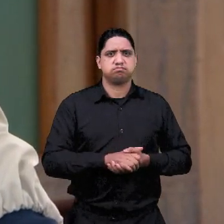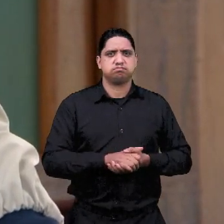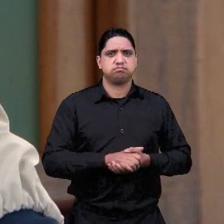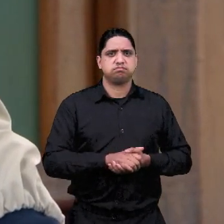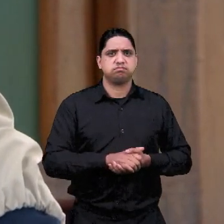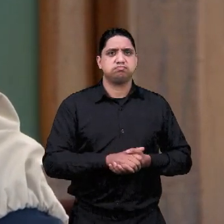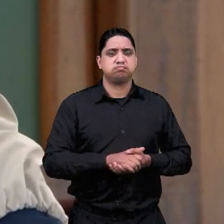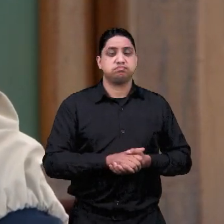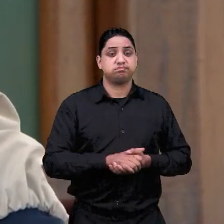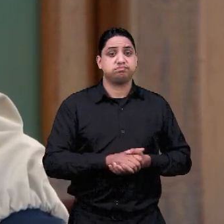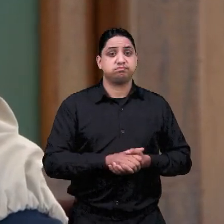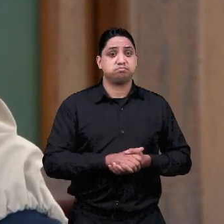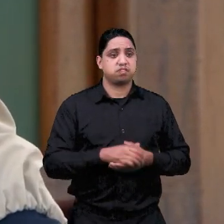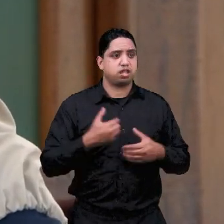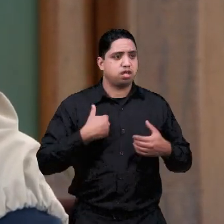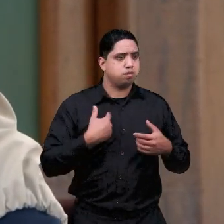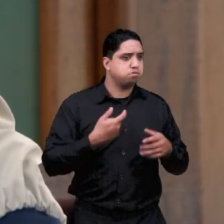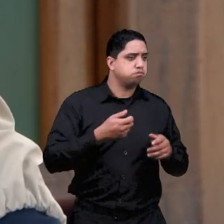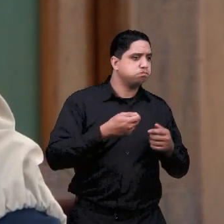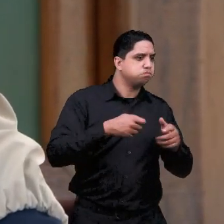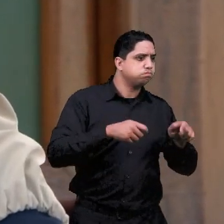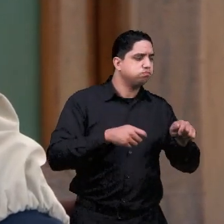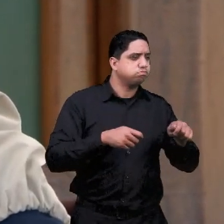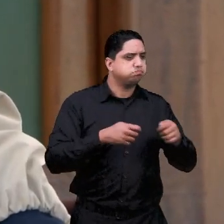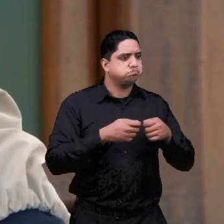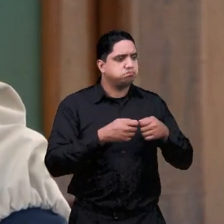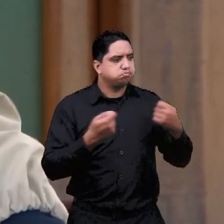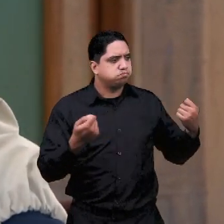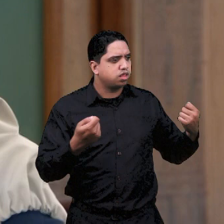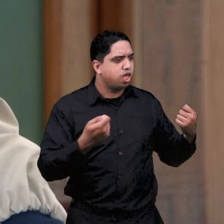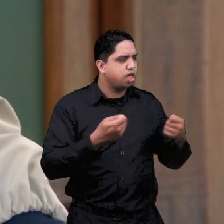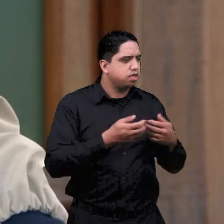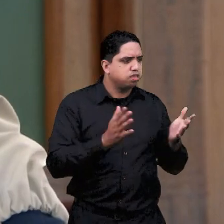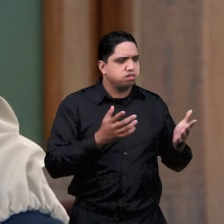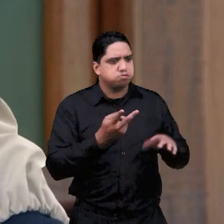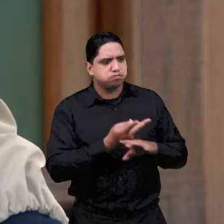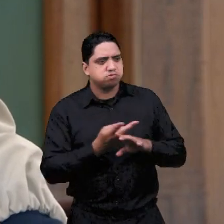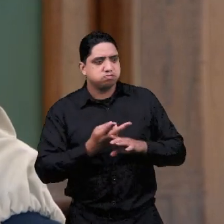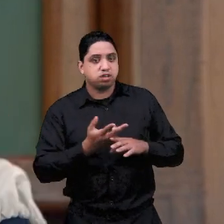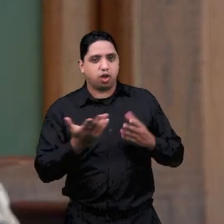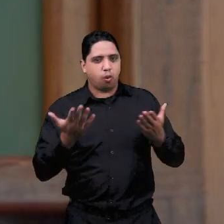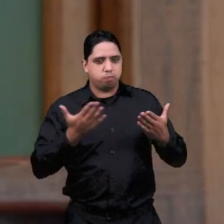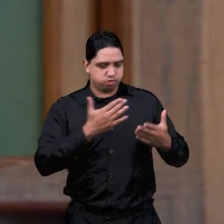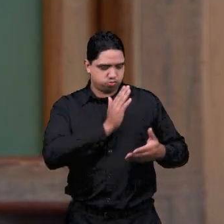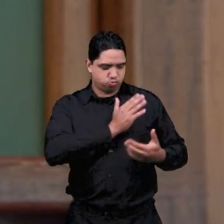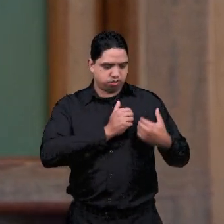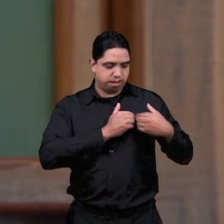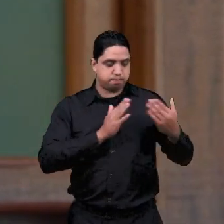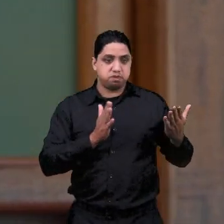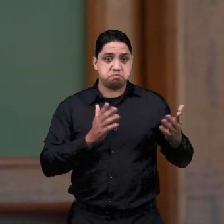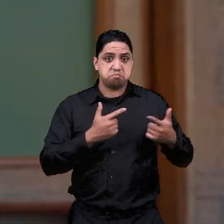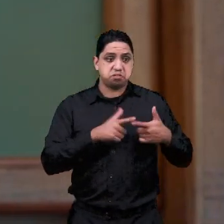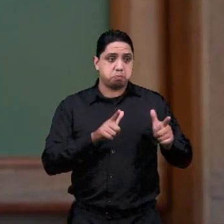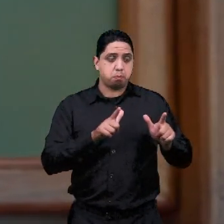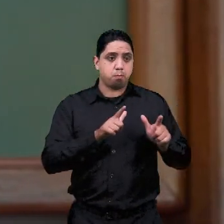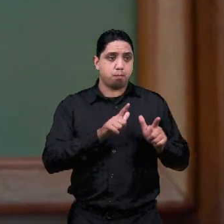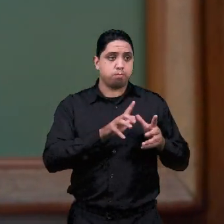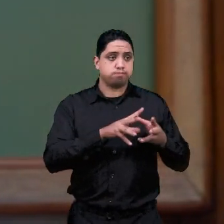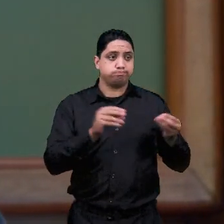J'ai ouvert le cœur, mais il était déjà parti. Mes frères, nous ne vivons